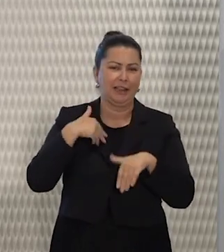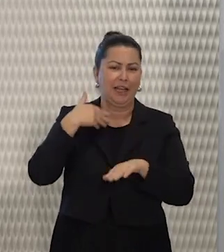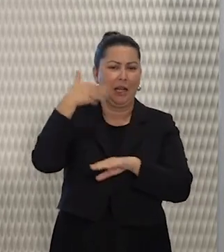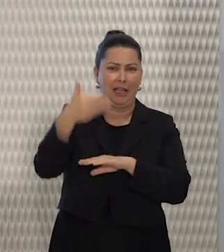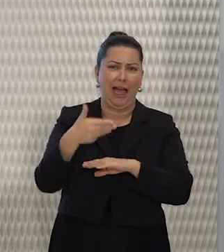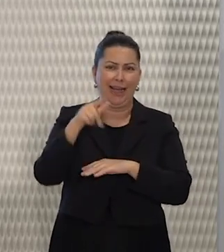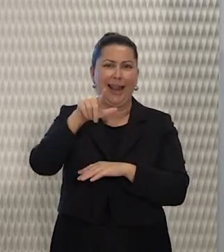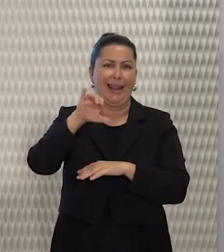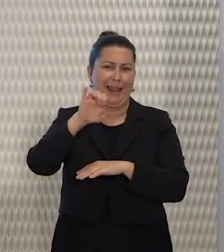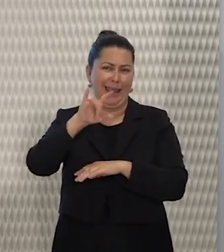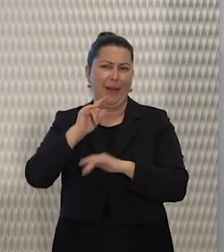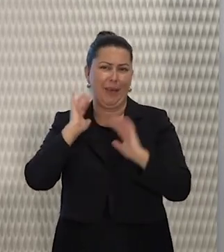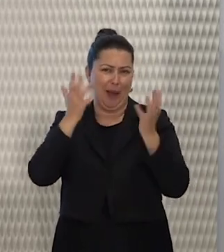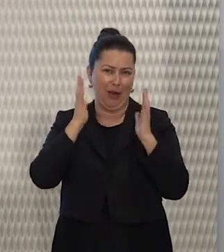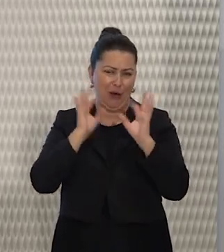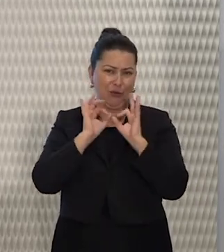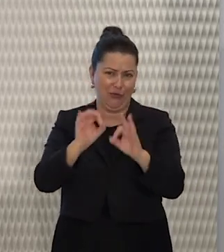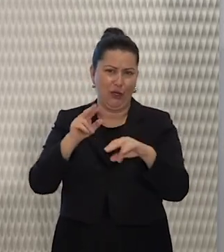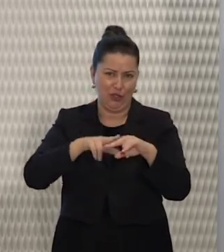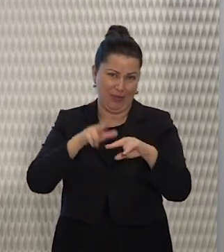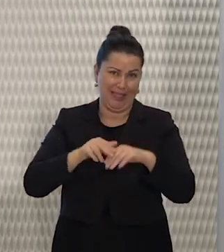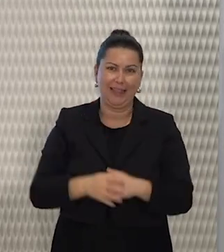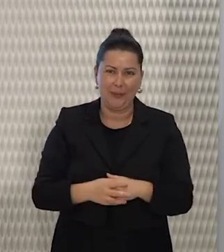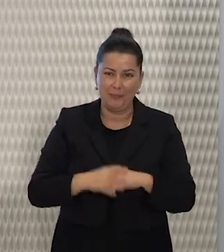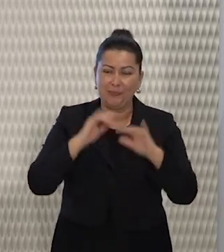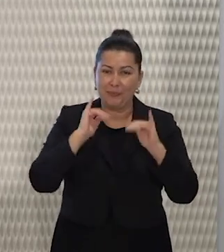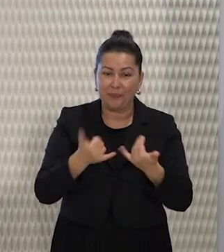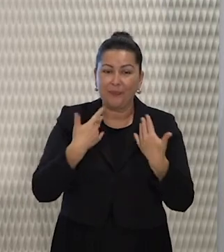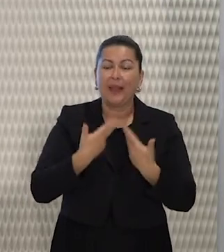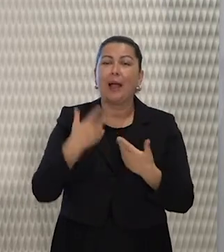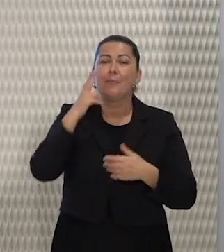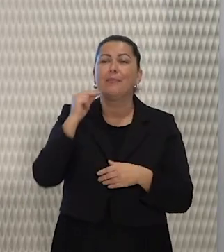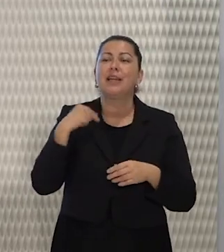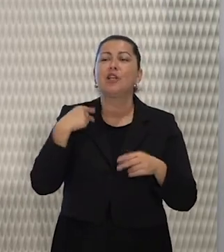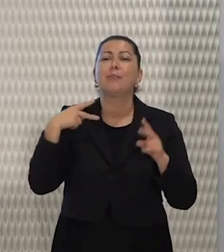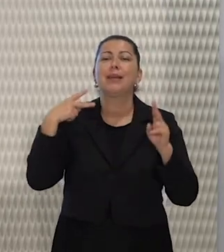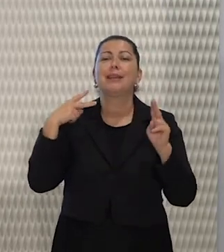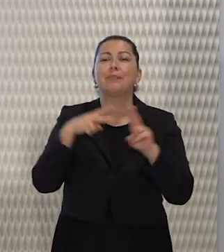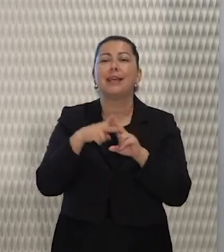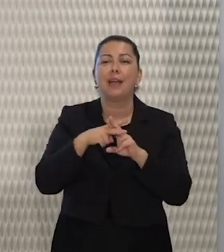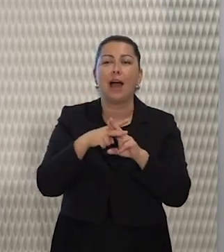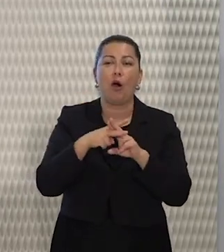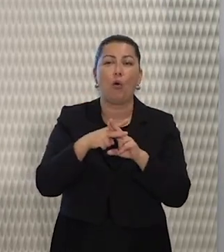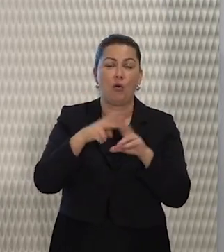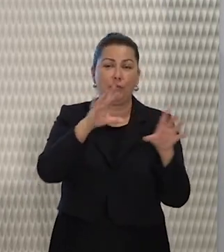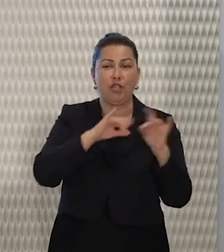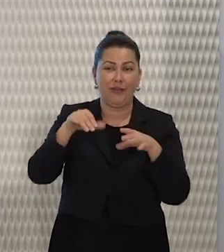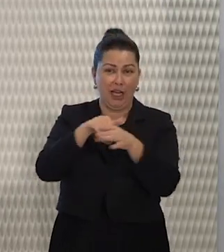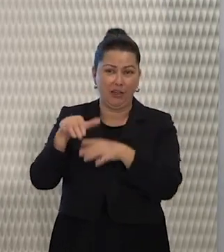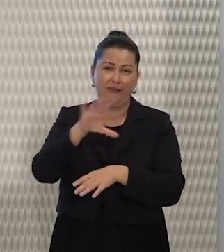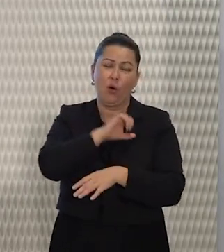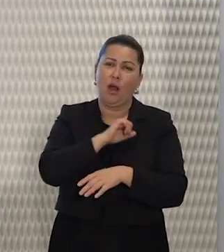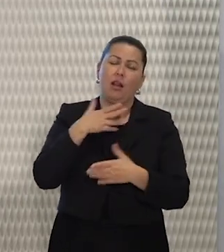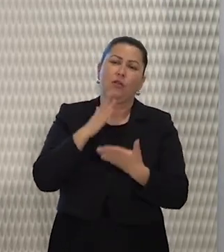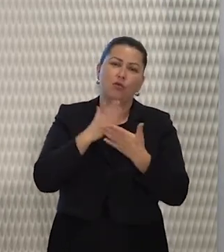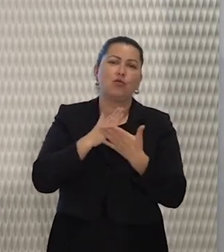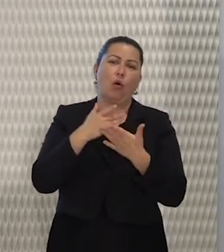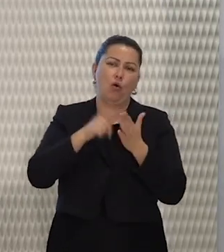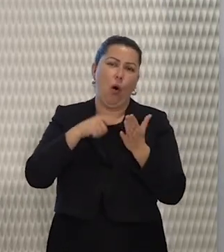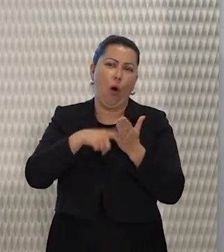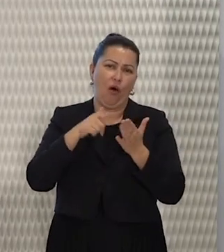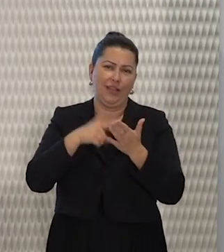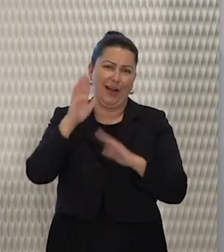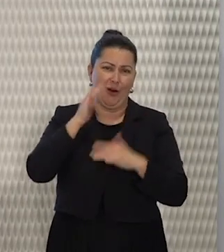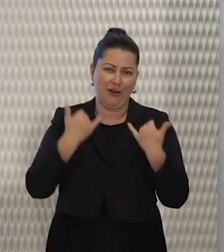allem für Liam, noch einen Applaus bekommen. Die Vorteile, Menschen mit Behinderungen zu beschäftigen, sind schon mehrfach erwähnt worden und ich möchte es nicht